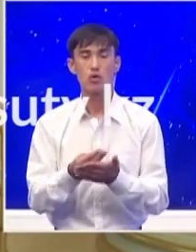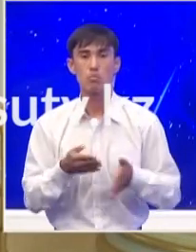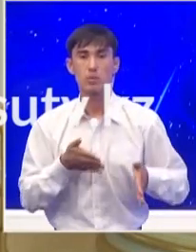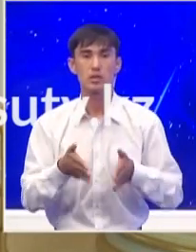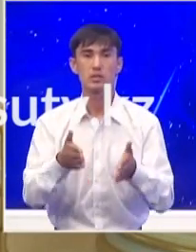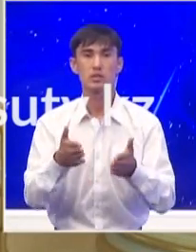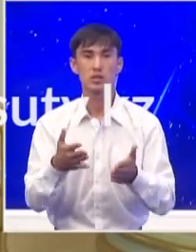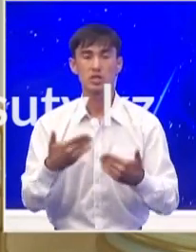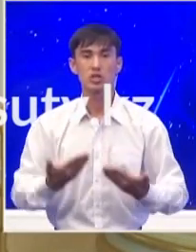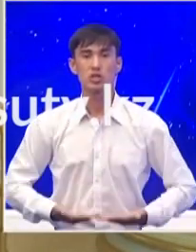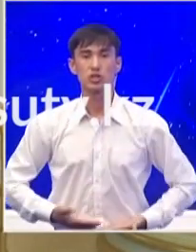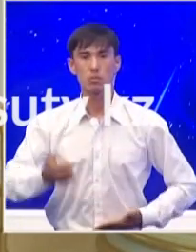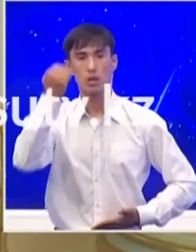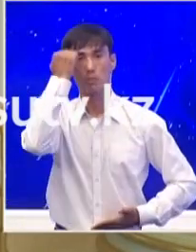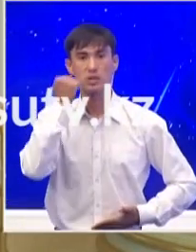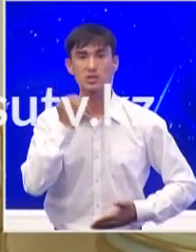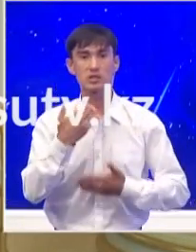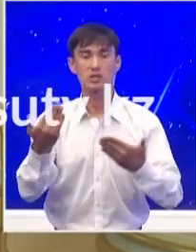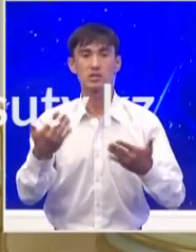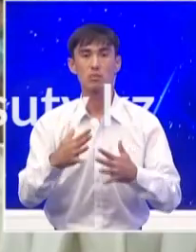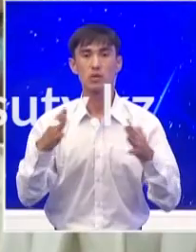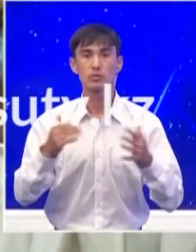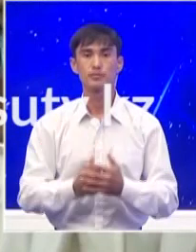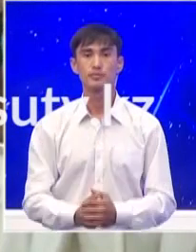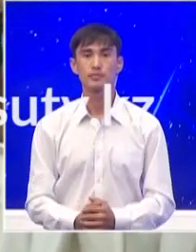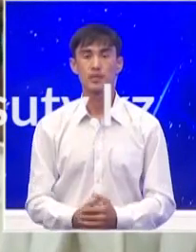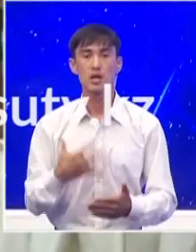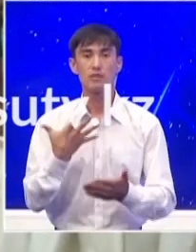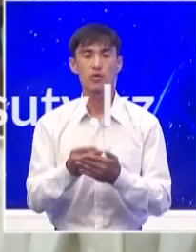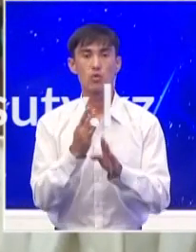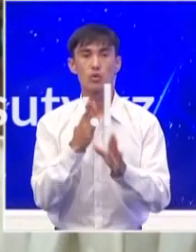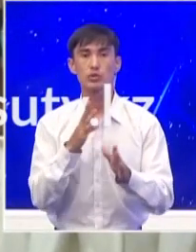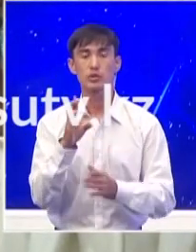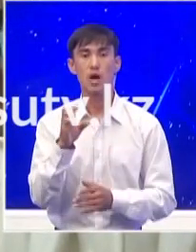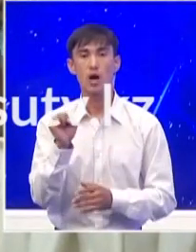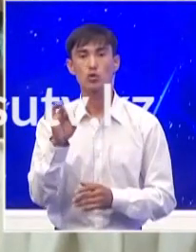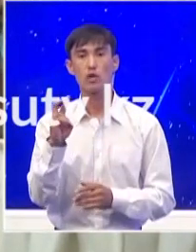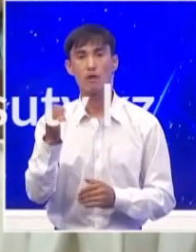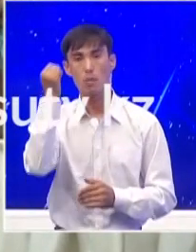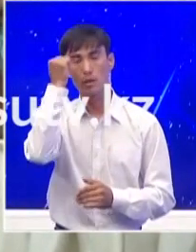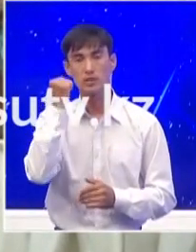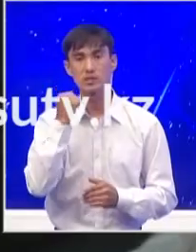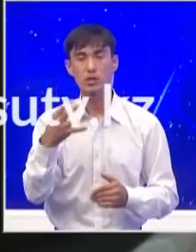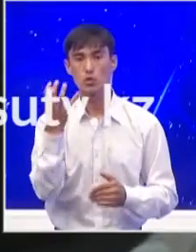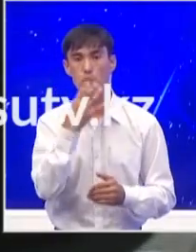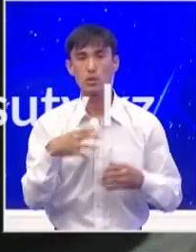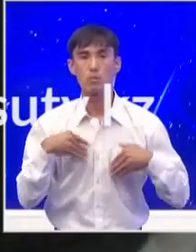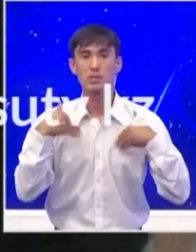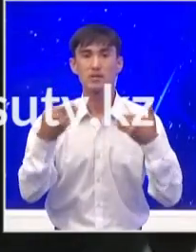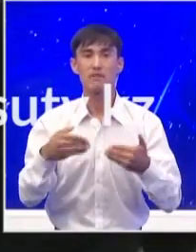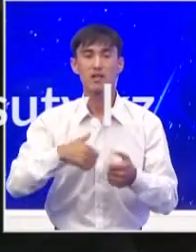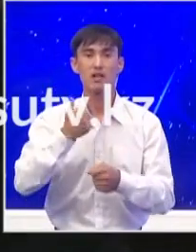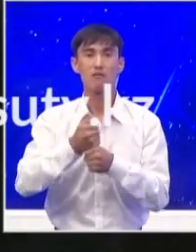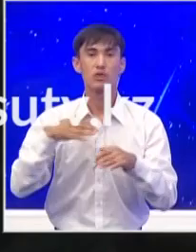мою благодарность ей не выразить словами свою очередь ханым блубейк жилого поблагодарив за теплые поздравления главу государства